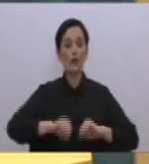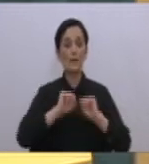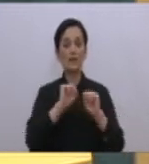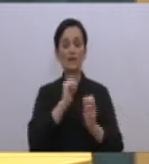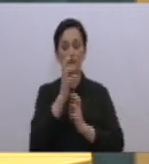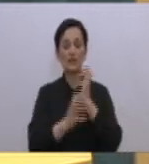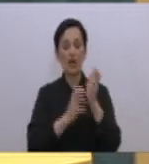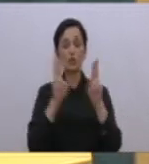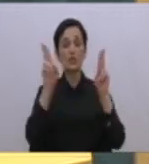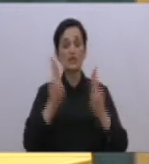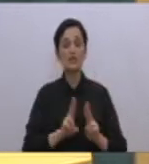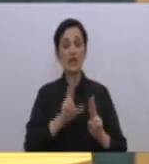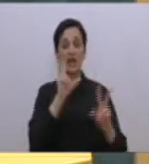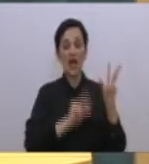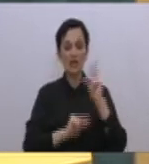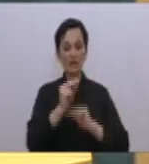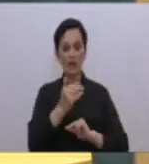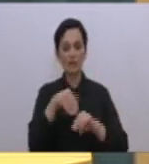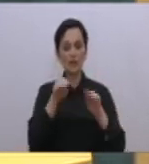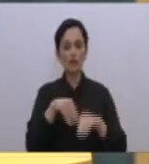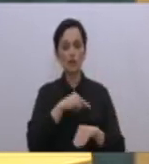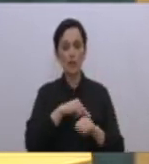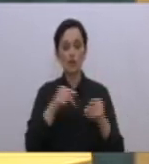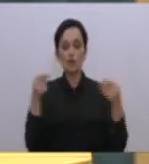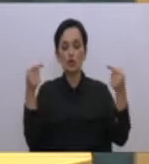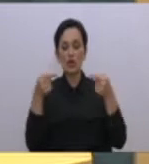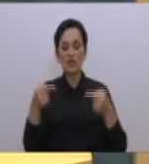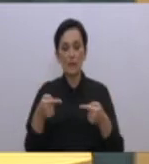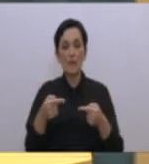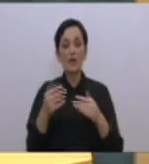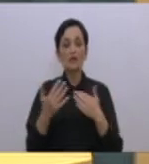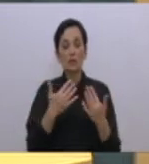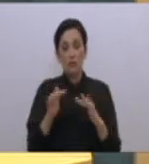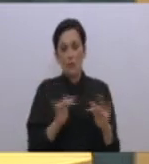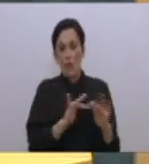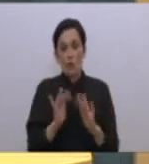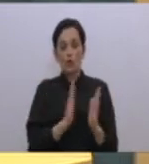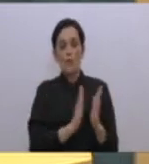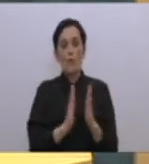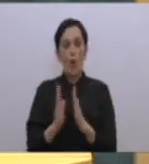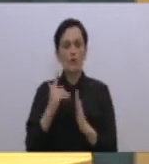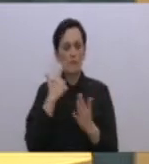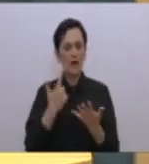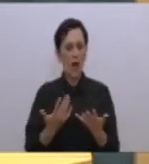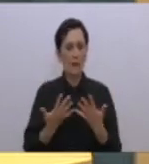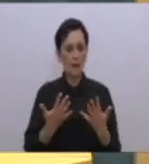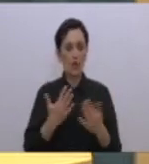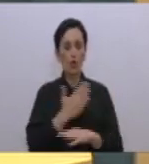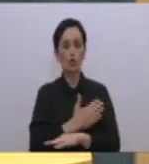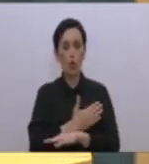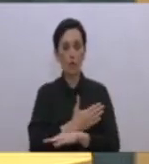საერთაშორისო სტანდარტების გათვალისწინებით შემუშავდება შესაბამისი სამართლებრივი ურთიერთობების მომწესრიგებელი მკაფიო